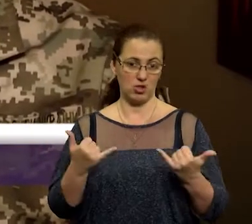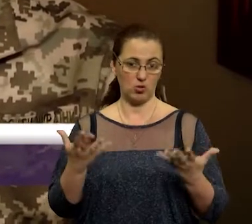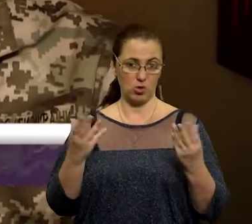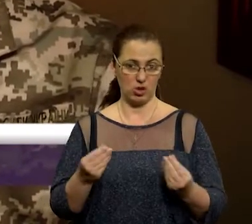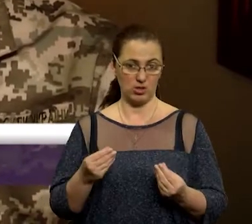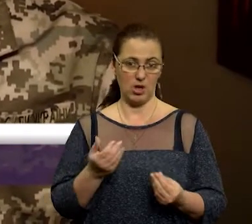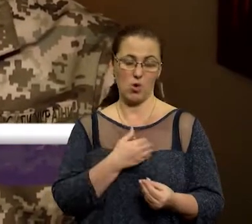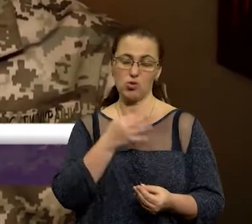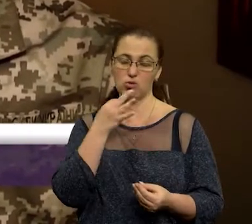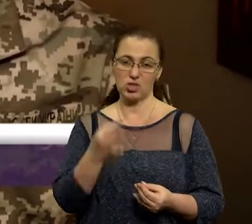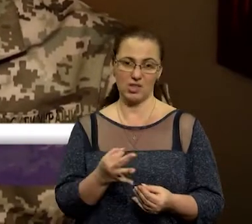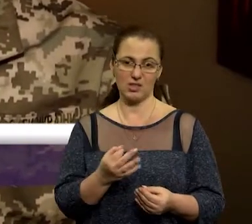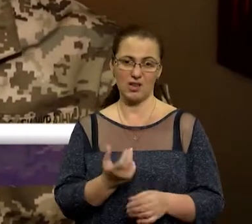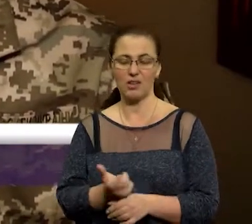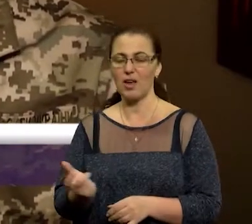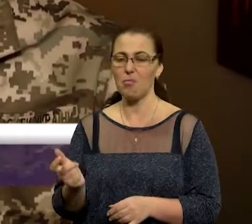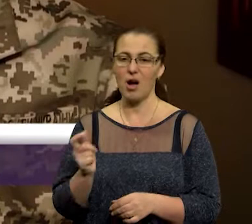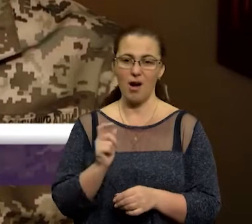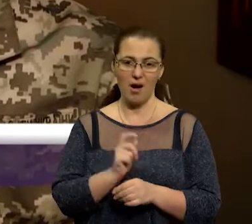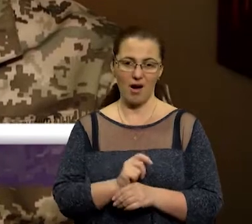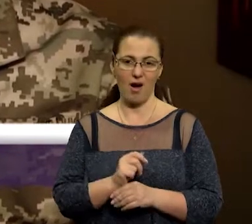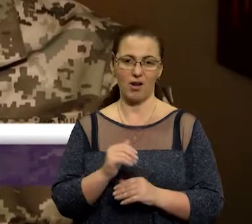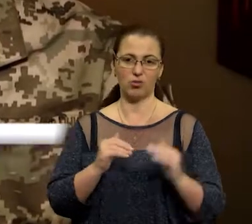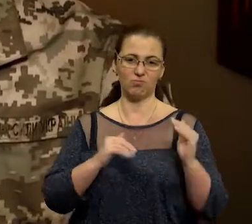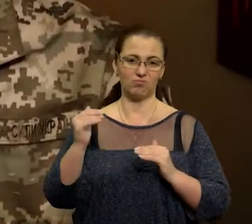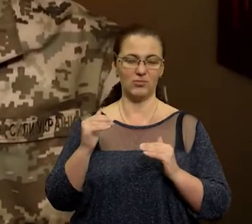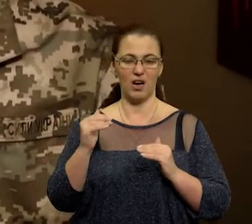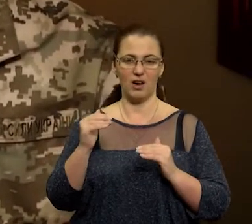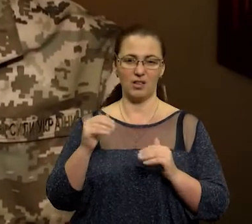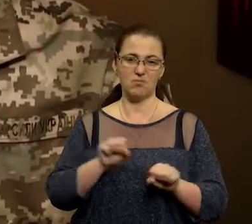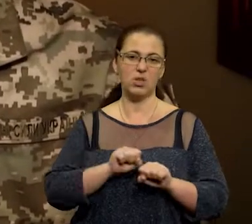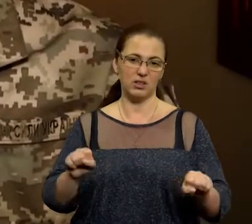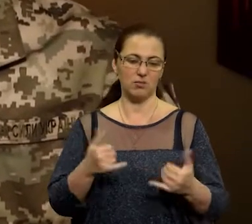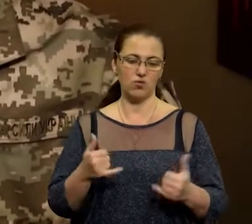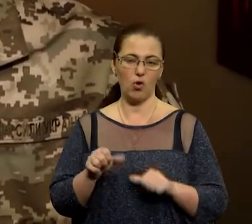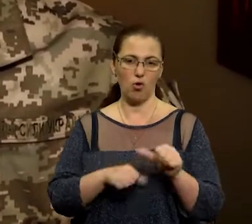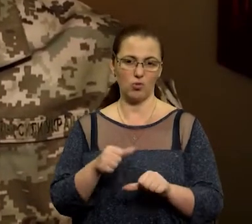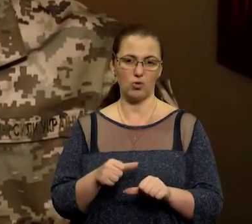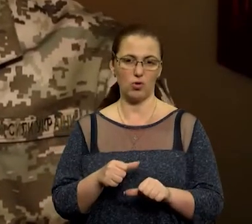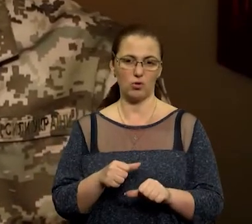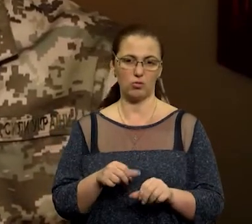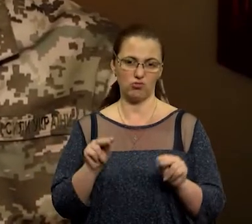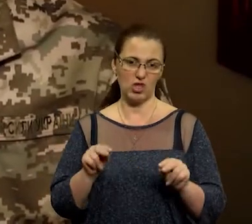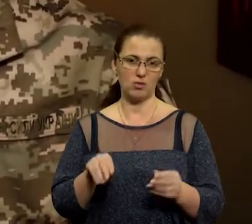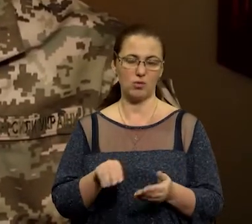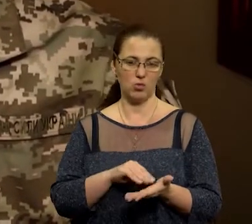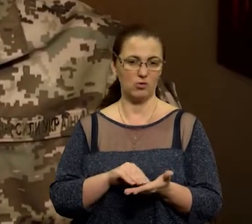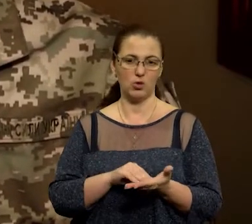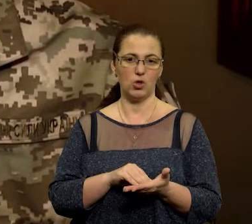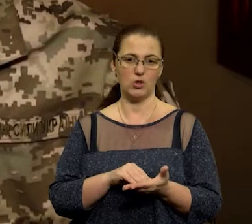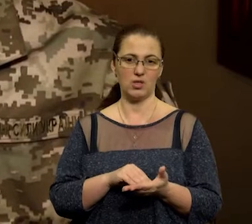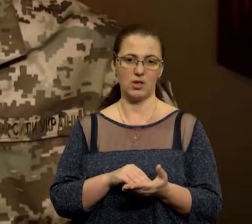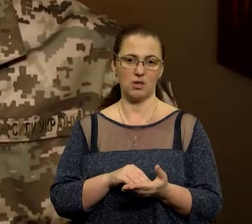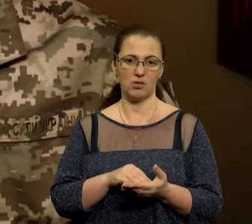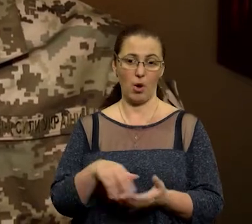хочу сказати, набагато виріс чомусь патріотизм цього року, чесно, виріс. От ще раз говорю, повторюся, що